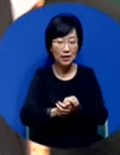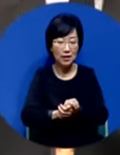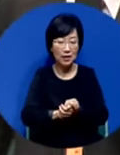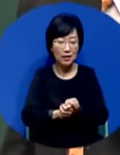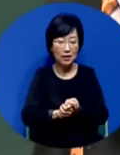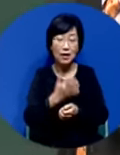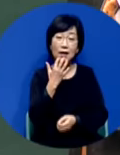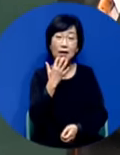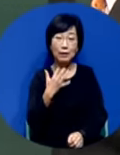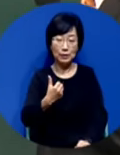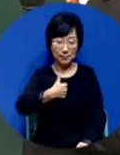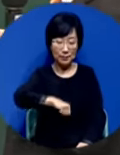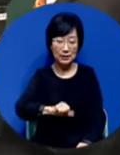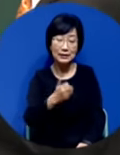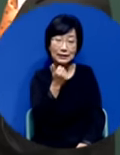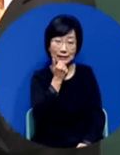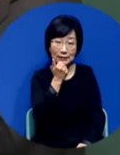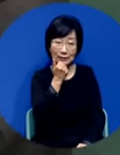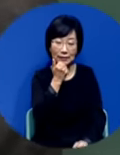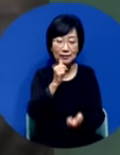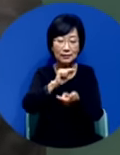겁니다.